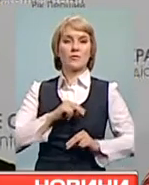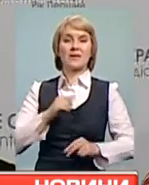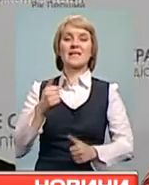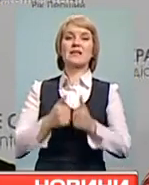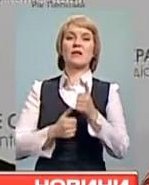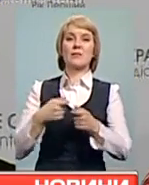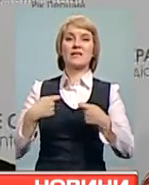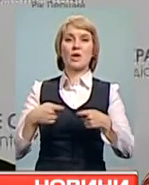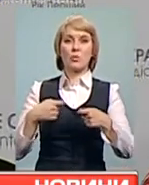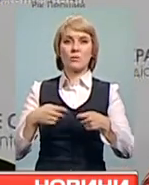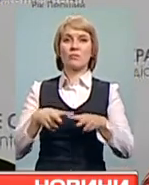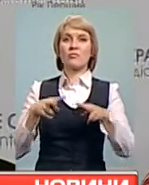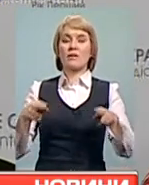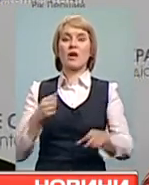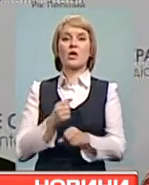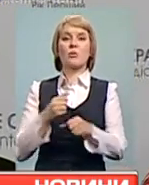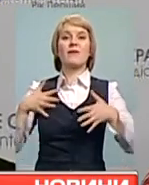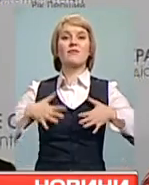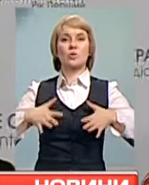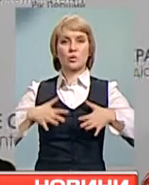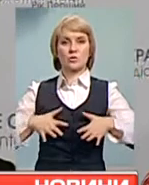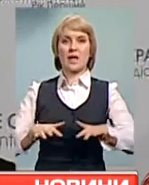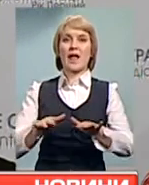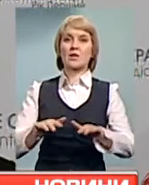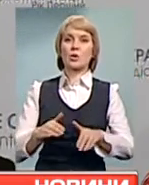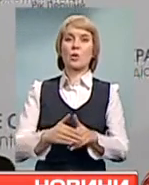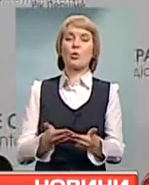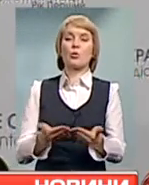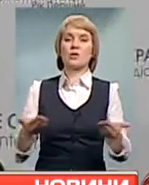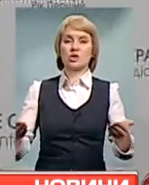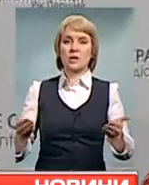тендерними закупівлями так, як ми робили у Грузії – електронні публічні процедури.